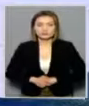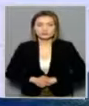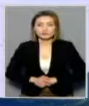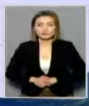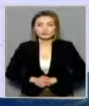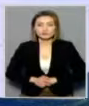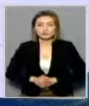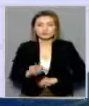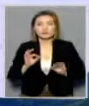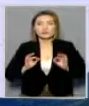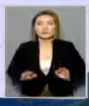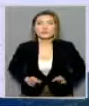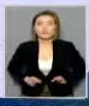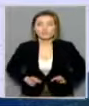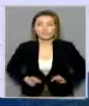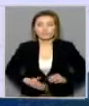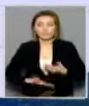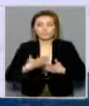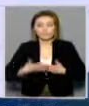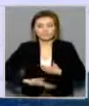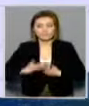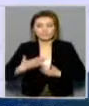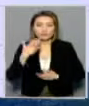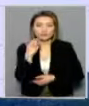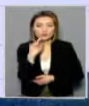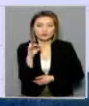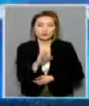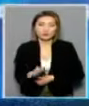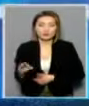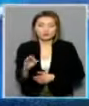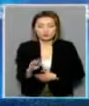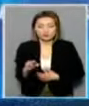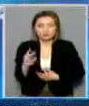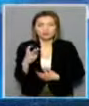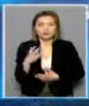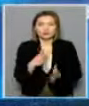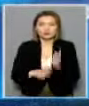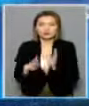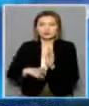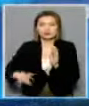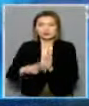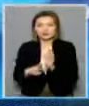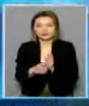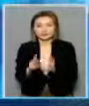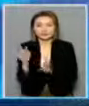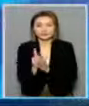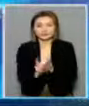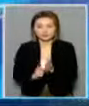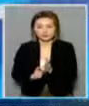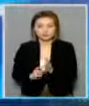Сонымен бірге прокурорлардың әкімшілік жазаларды жеңілдету туралы 298 өтініш